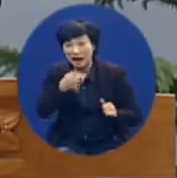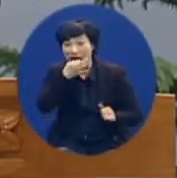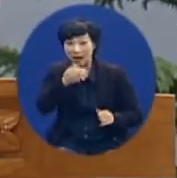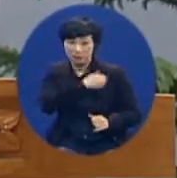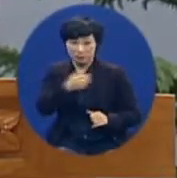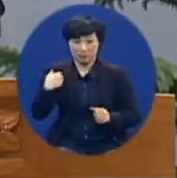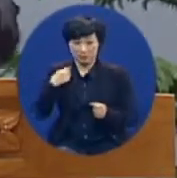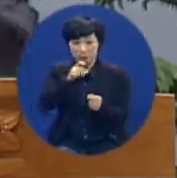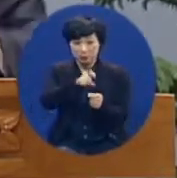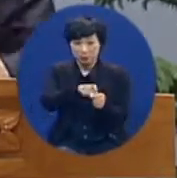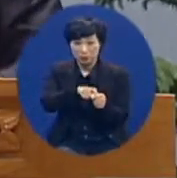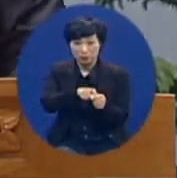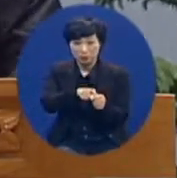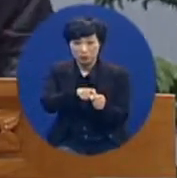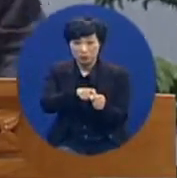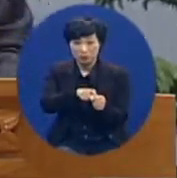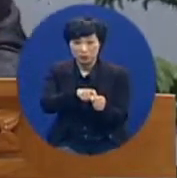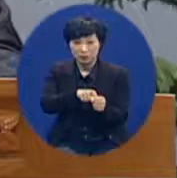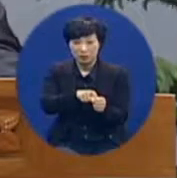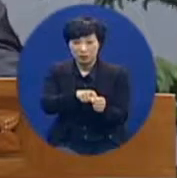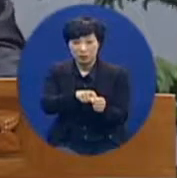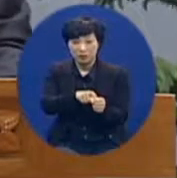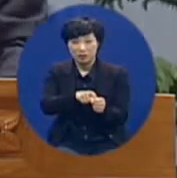욕구를 충족하고자